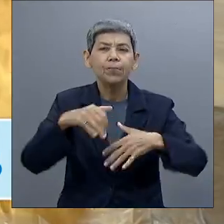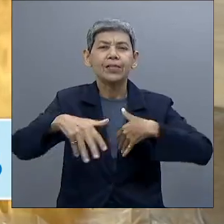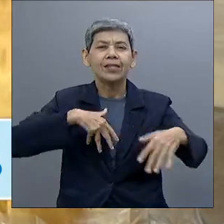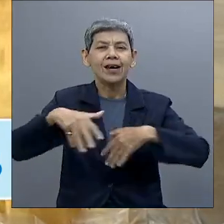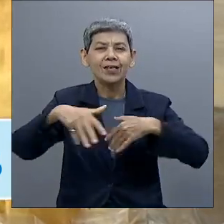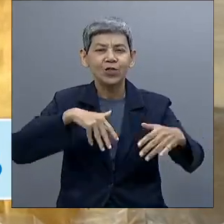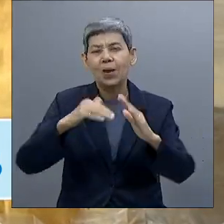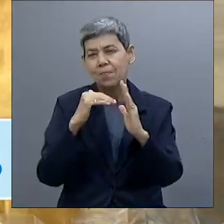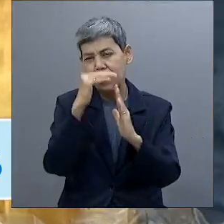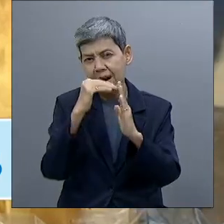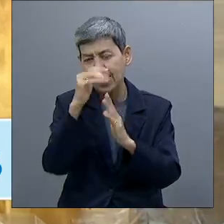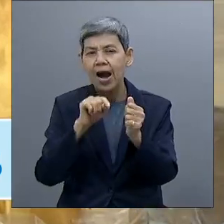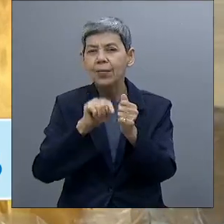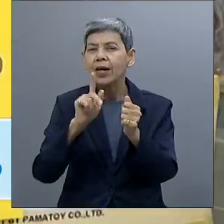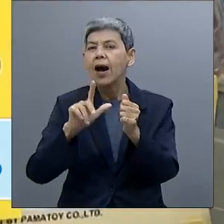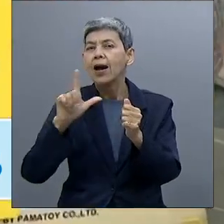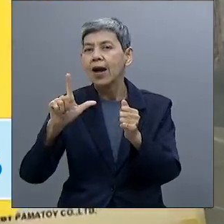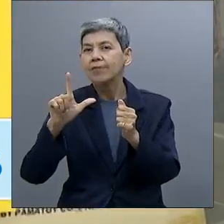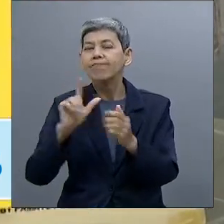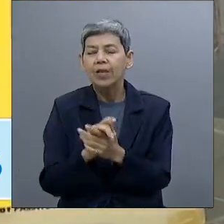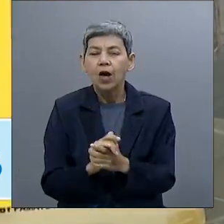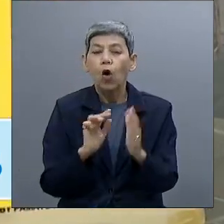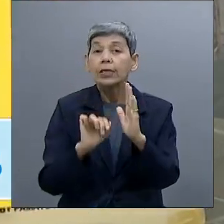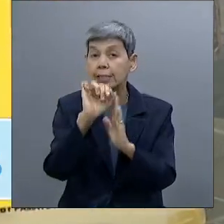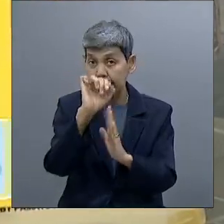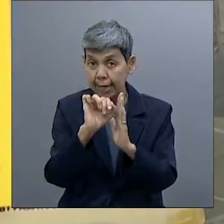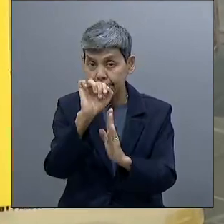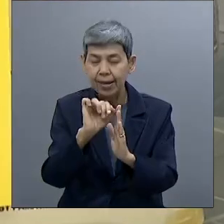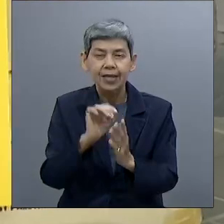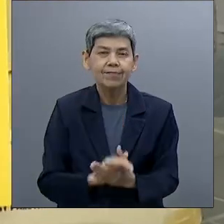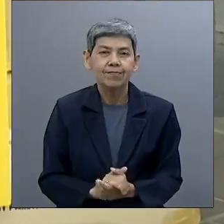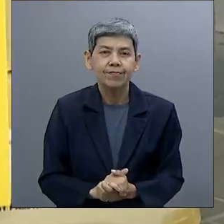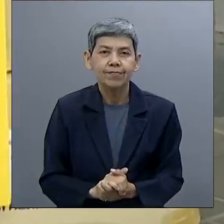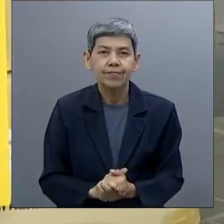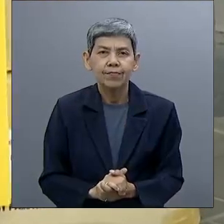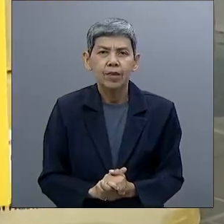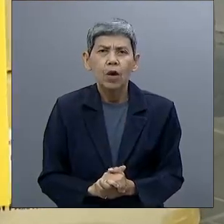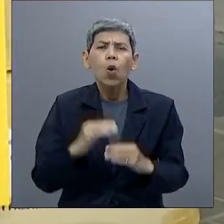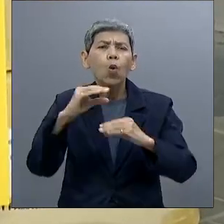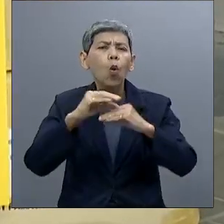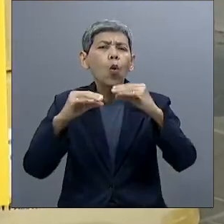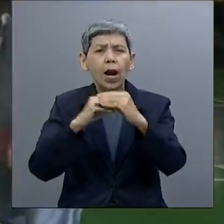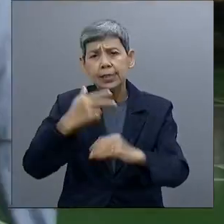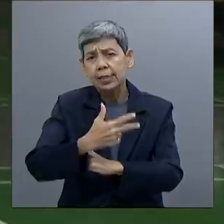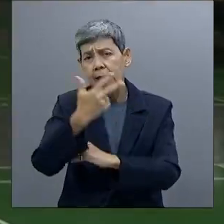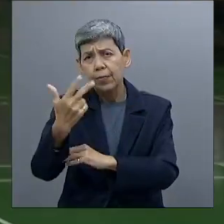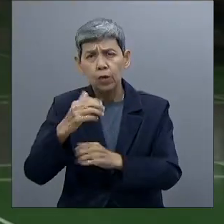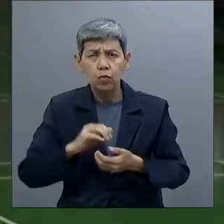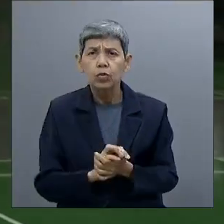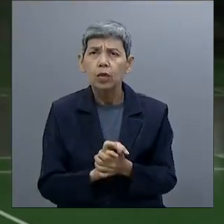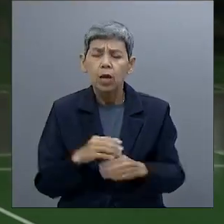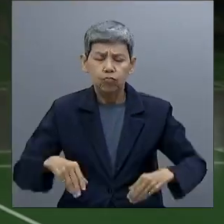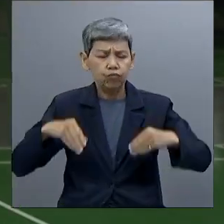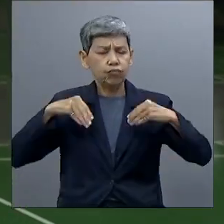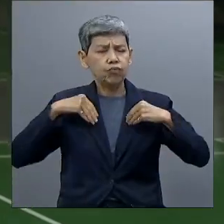นในพื้นที่อำเภอกัลยาณิวัฒนาจังหวัดเชียงใหม่ในครั้งนี้ด้วยค่ะสำหรับโครงการไทย PBS และเครือข่ายมอบไปอุ่น